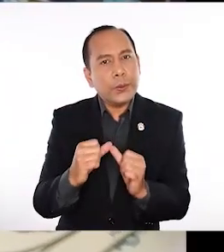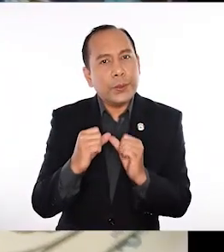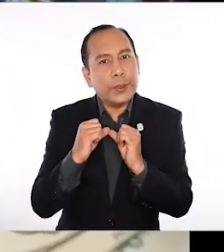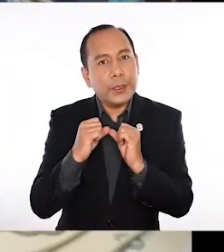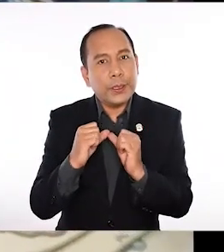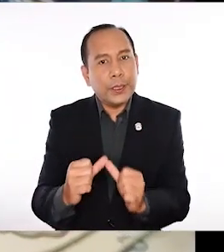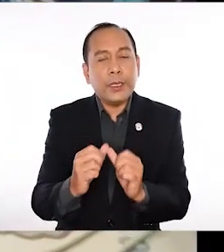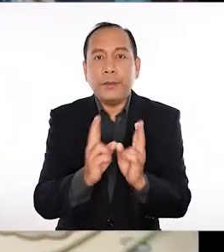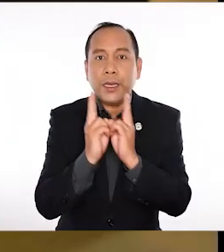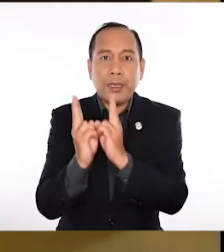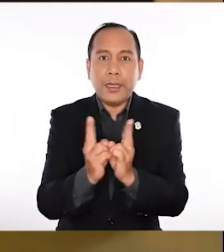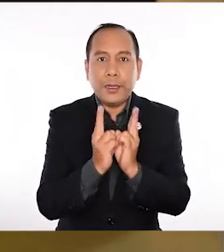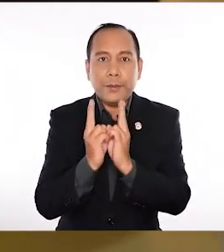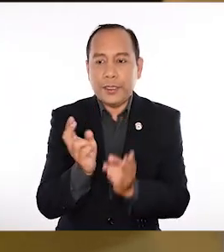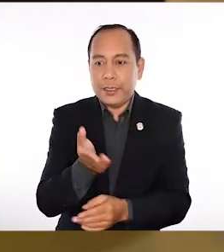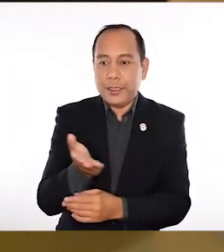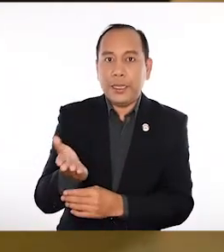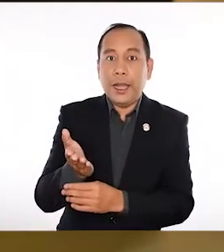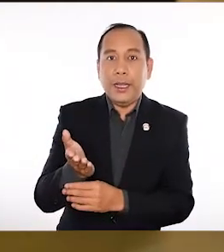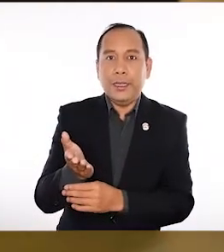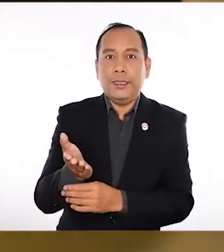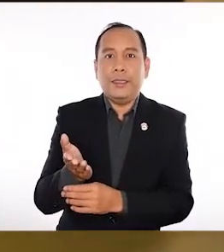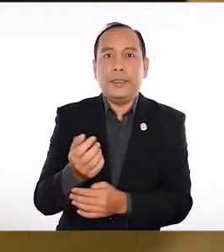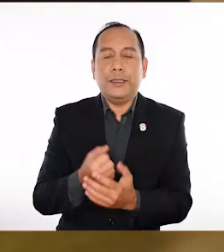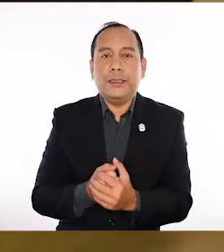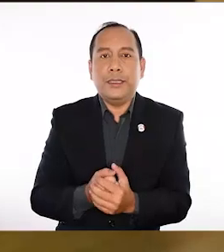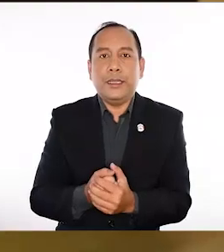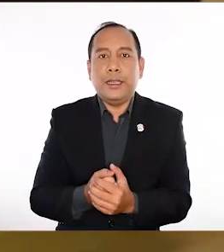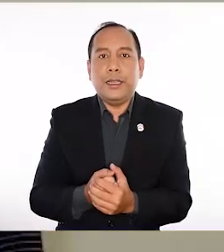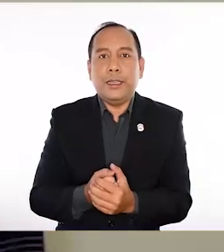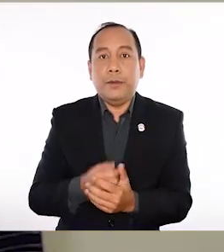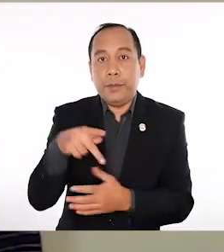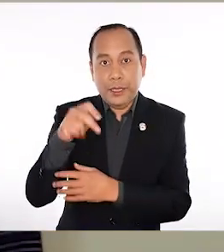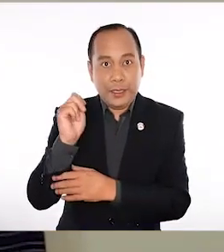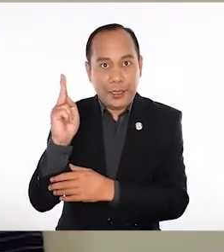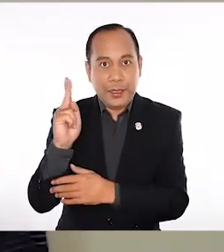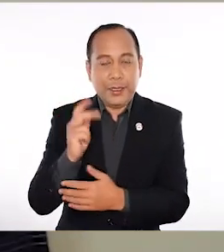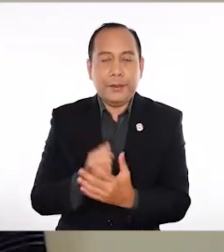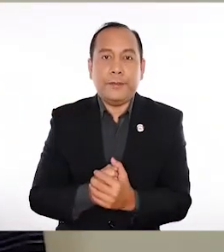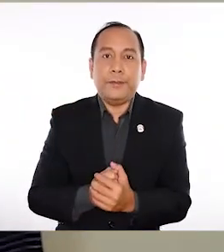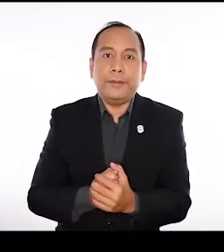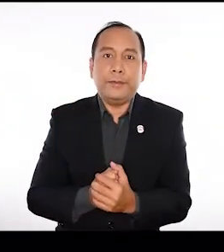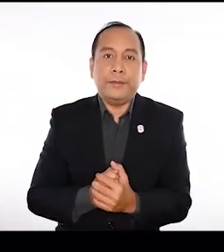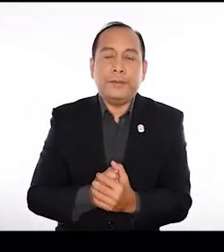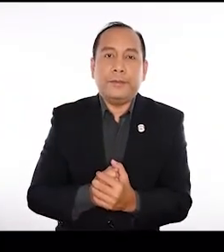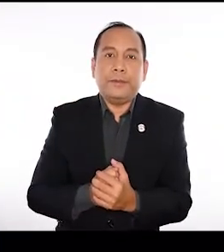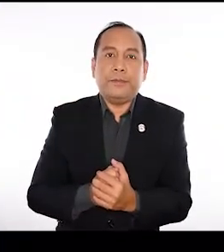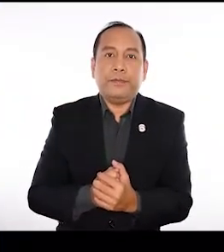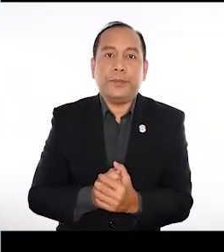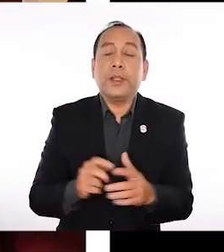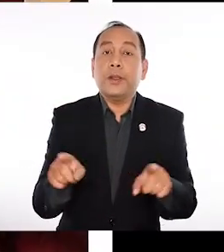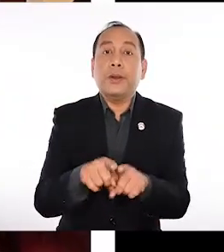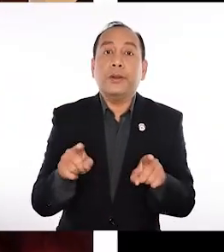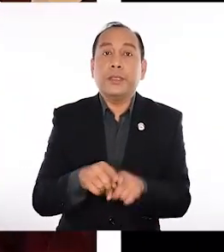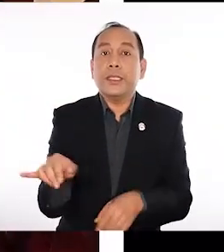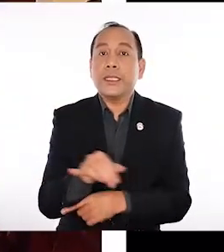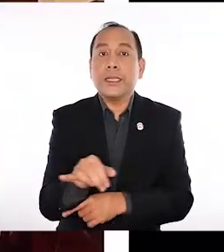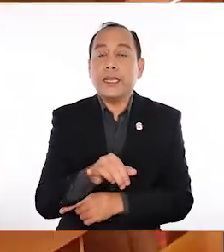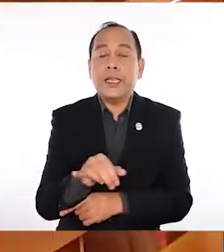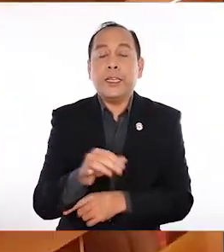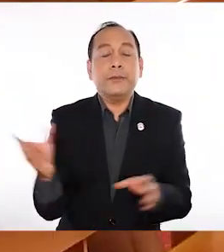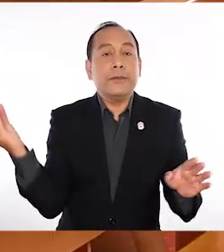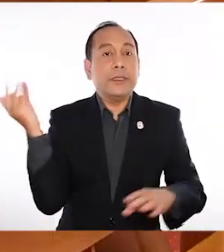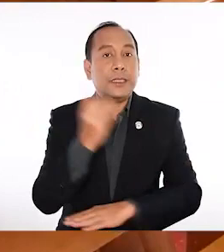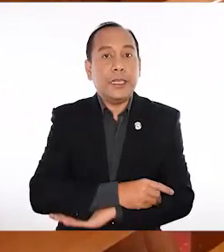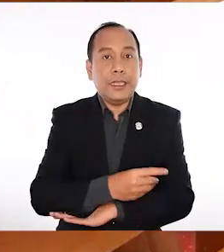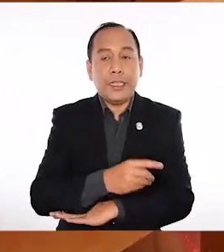na makipagkaisa sila sa mga aktibidad ng pagsamba ng kabataan. Also on that same day, a